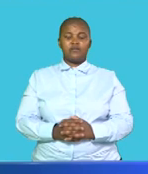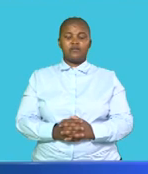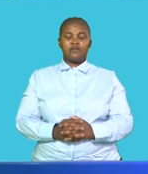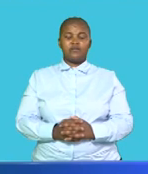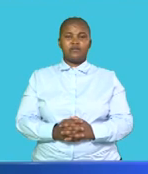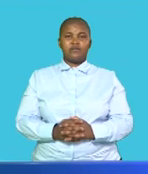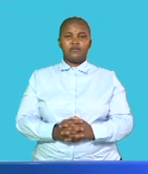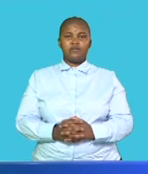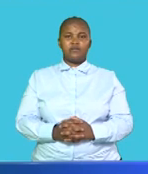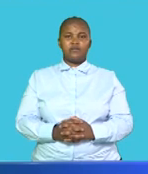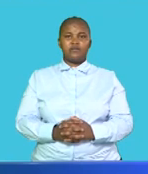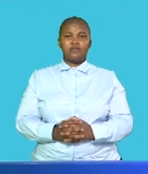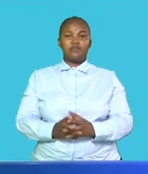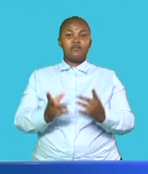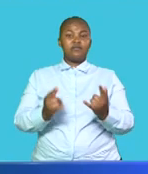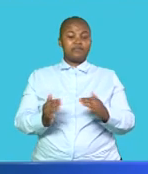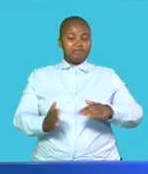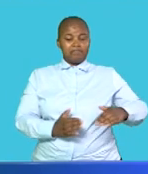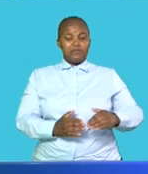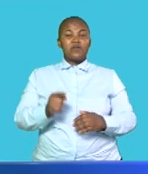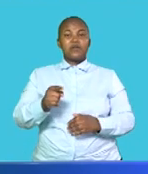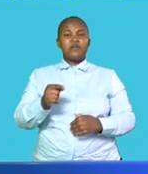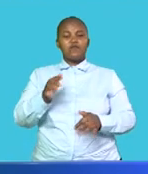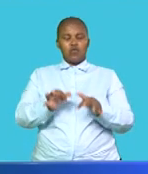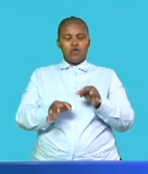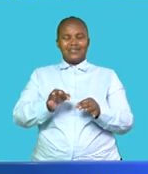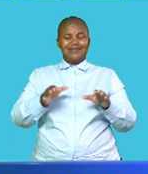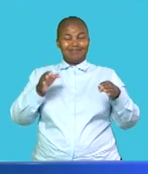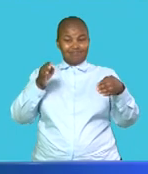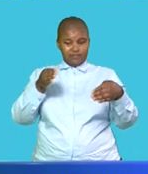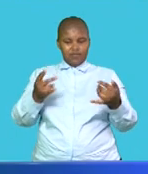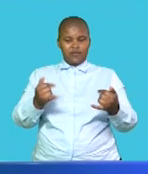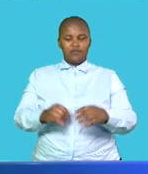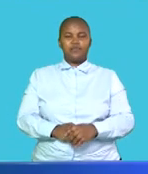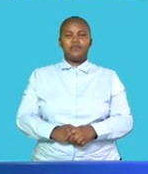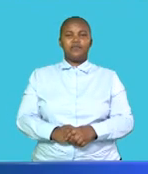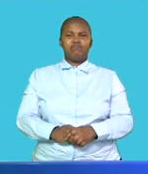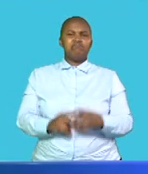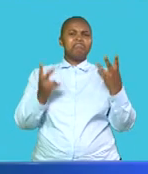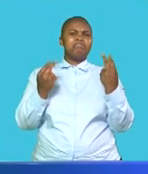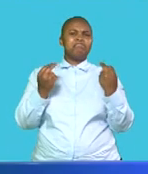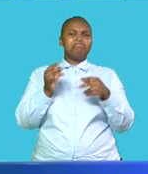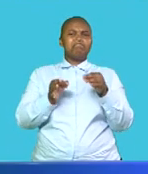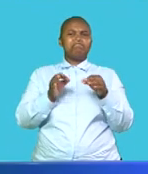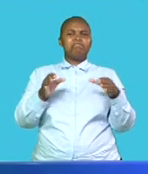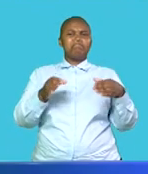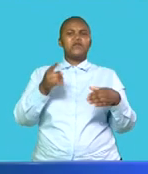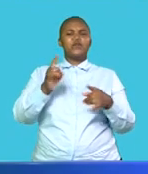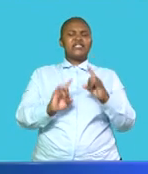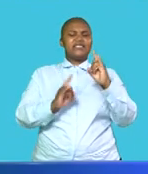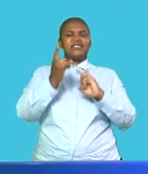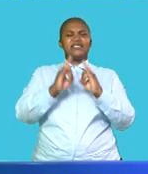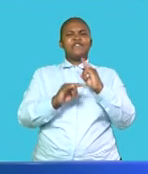Asihlabele phambili sikubhekeleke kwezithinta ezombusazwe kwipolitiki. Iqembu elisha kwezombusazwe kwi-Citizens for